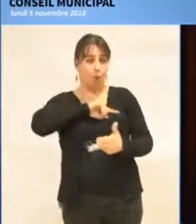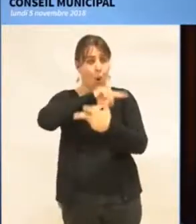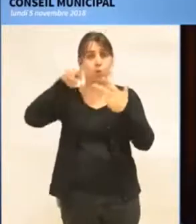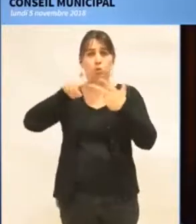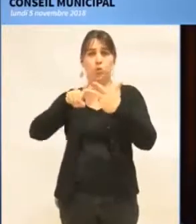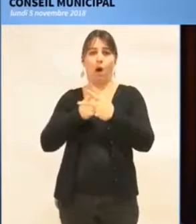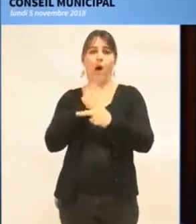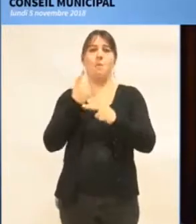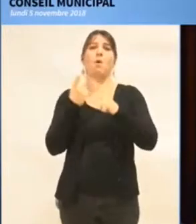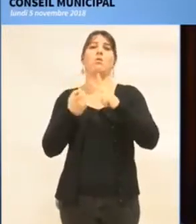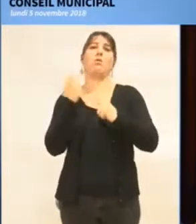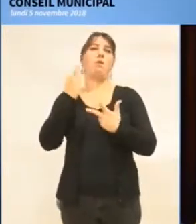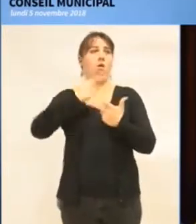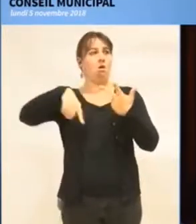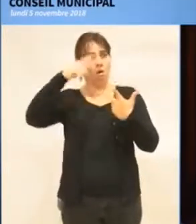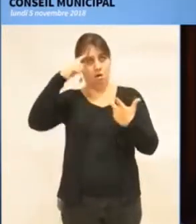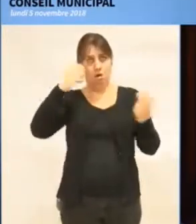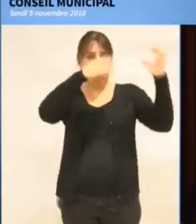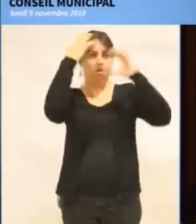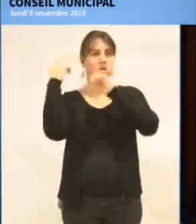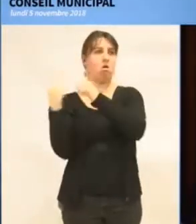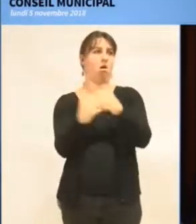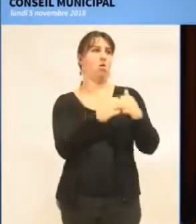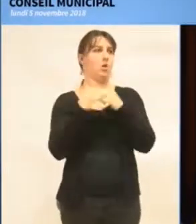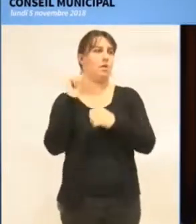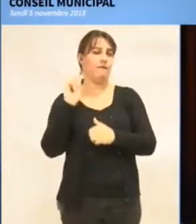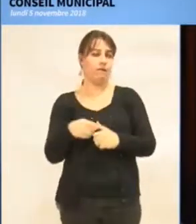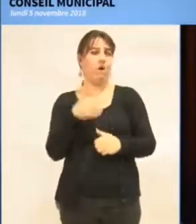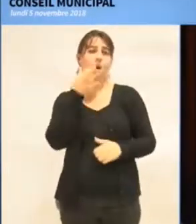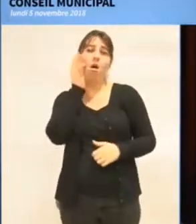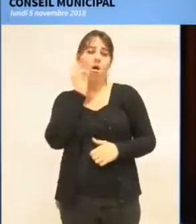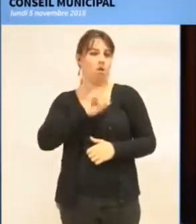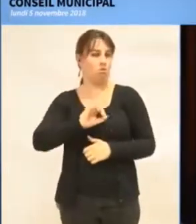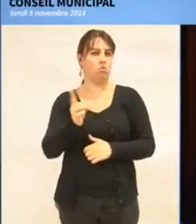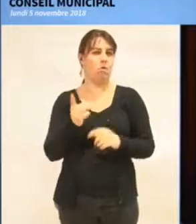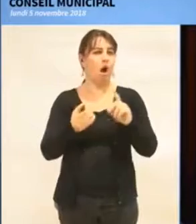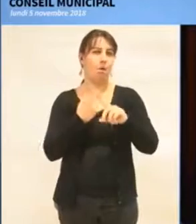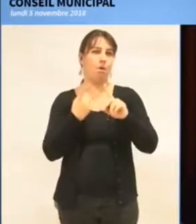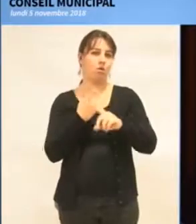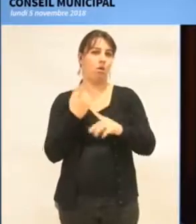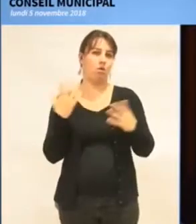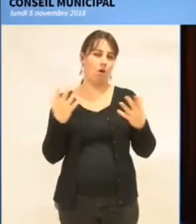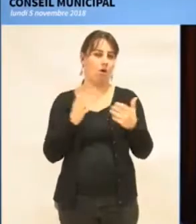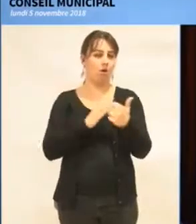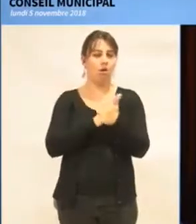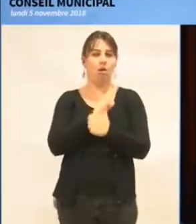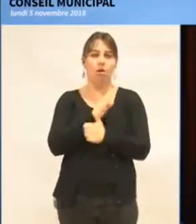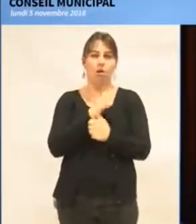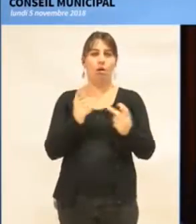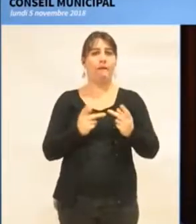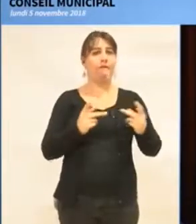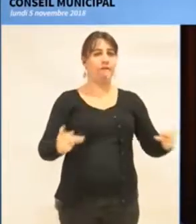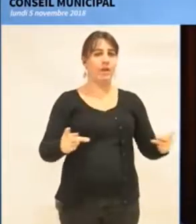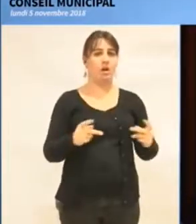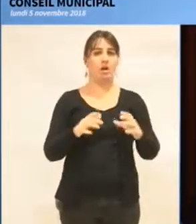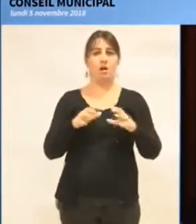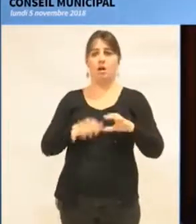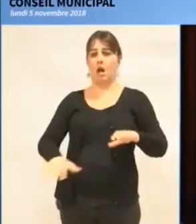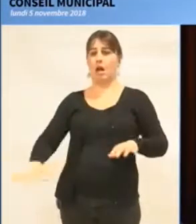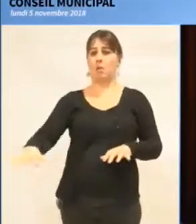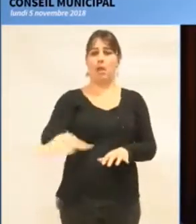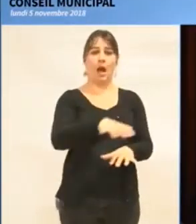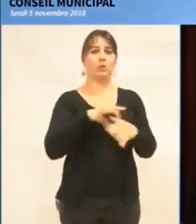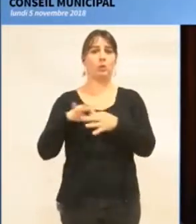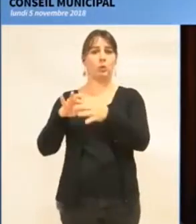en tête, tous ici ce soir, et qui sont loin d'être anodins. La ville et l'agglomération n'échappent pas à ce